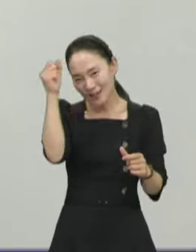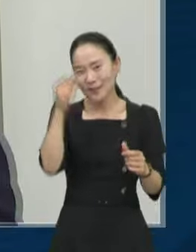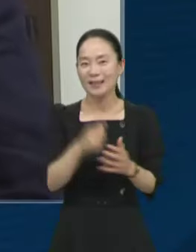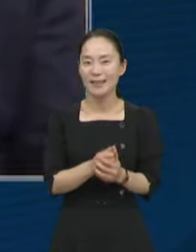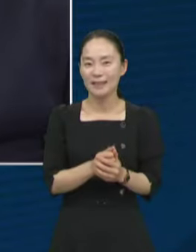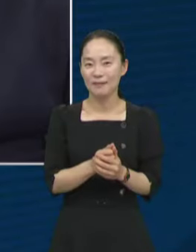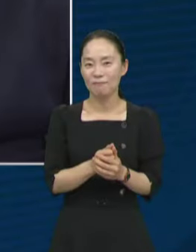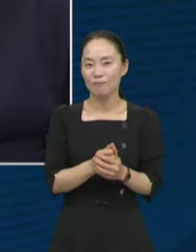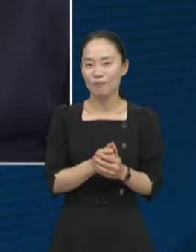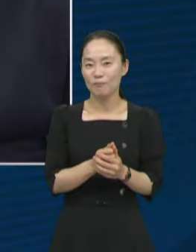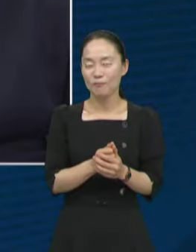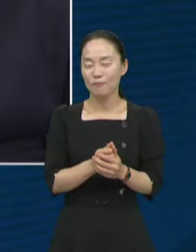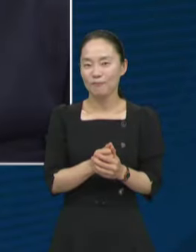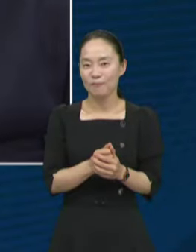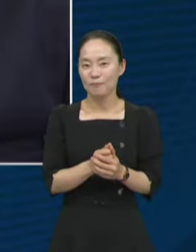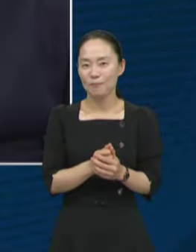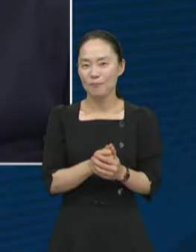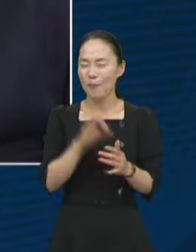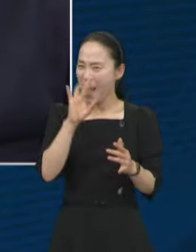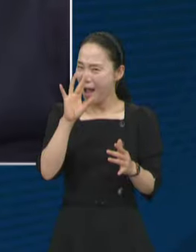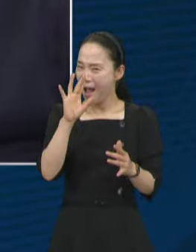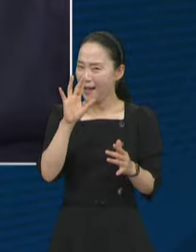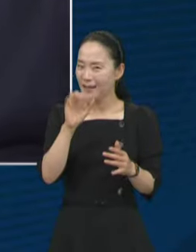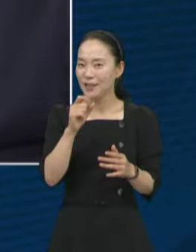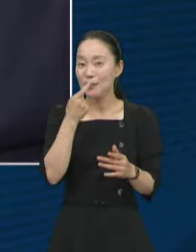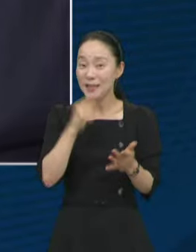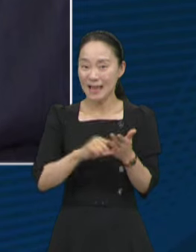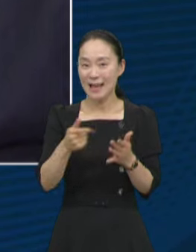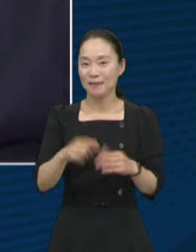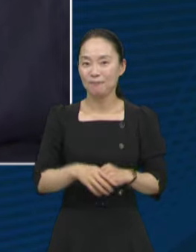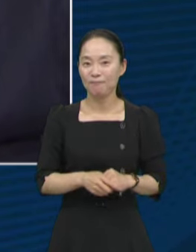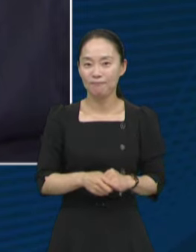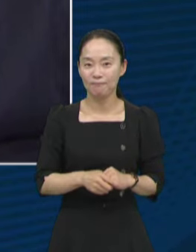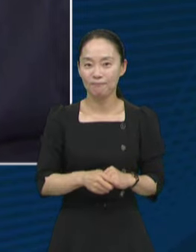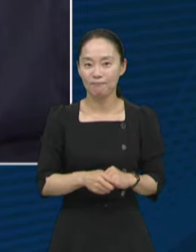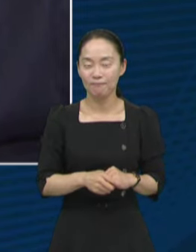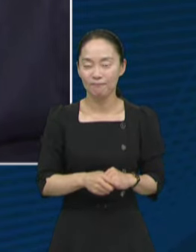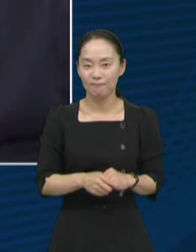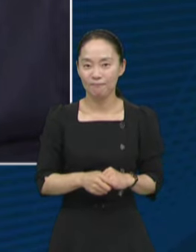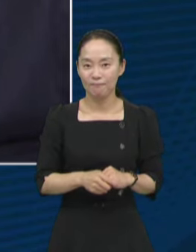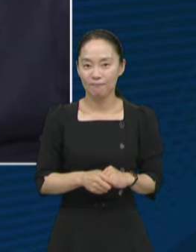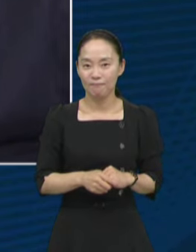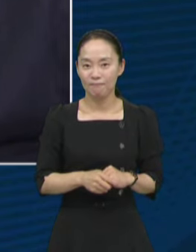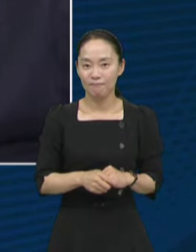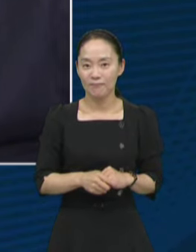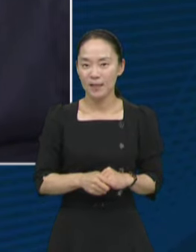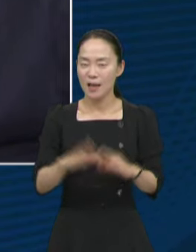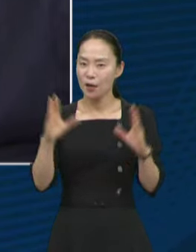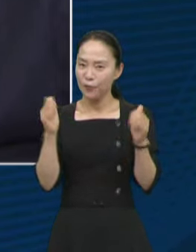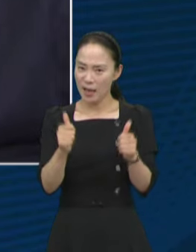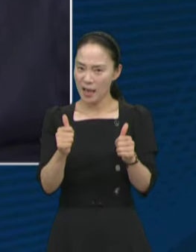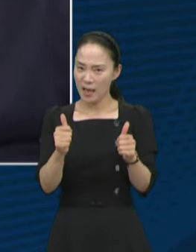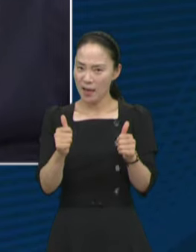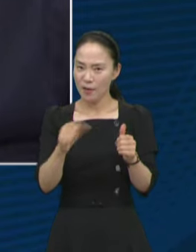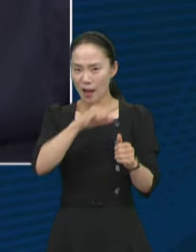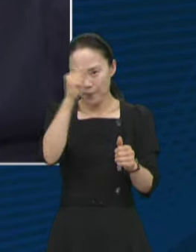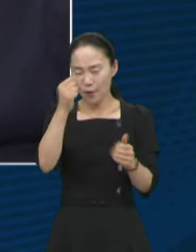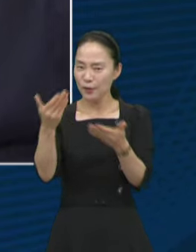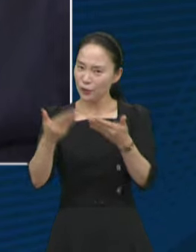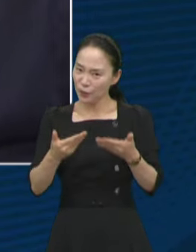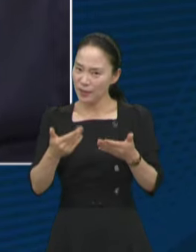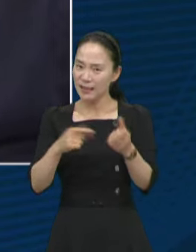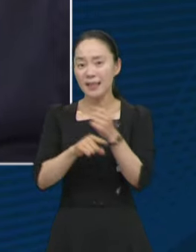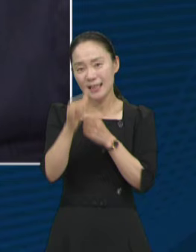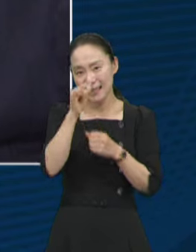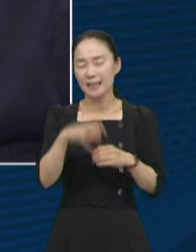것은 거의 불가능한 일이거든요. 그런데 다시 국회의원을 하라고 한 거는 뭔가 뜻이 있는